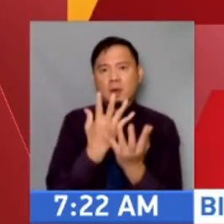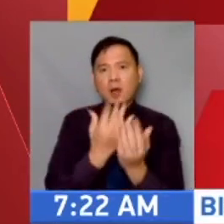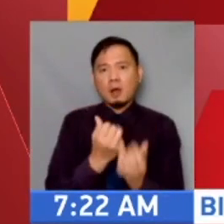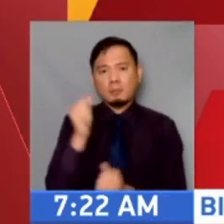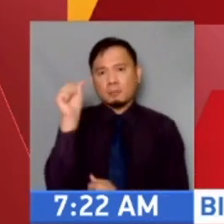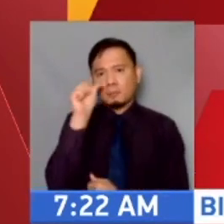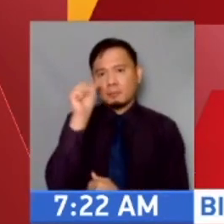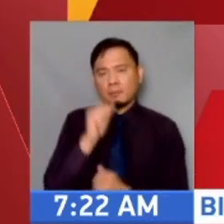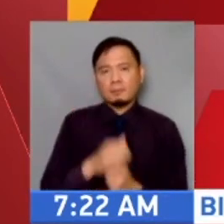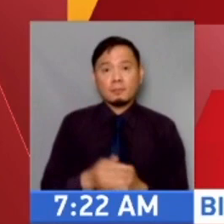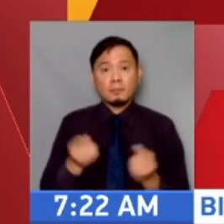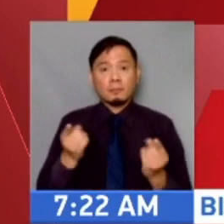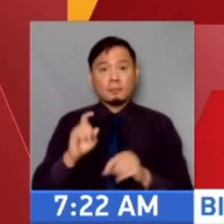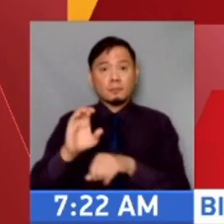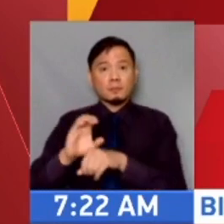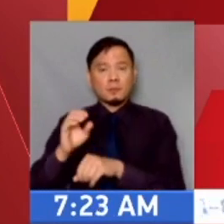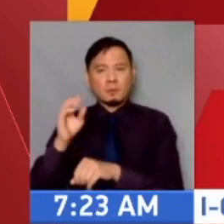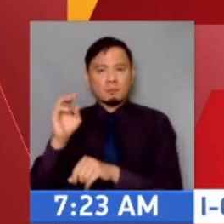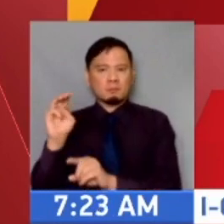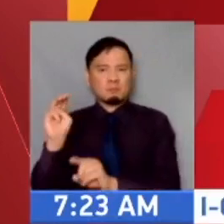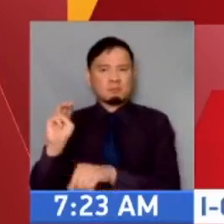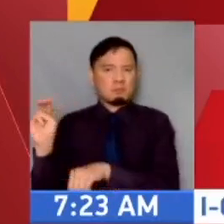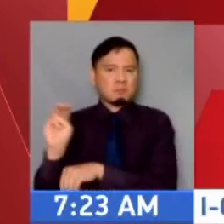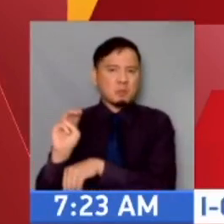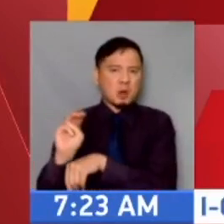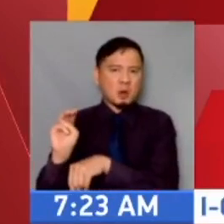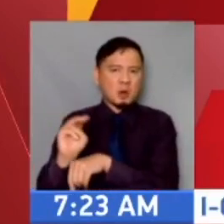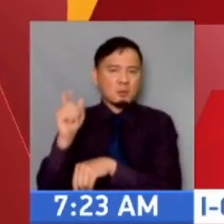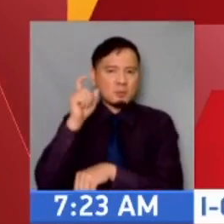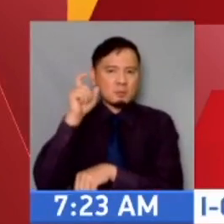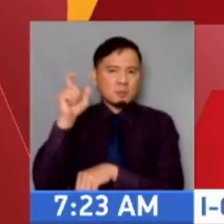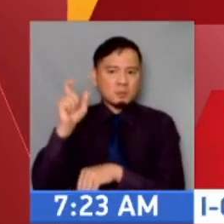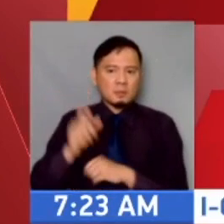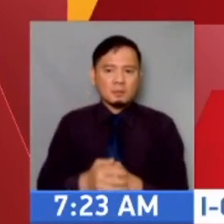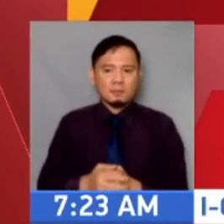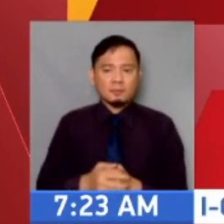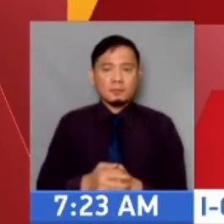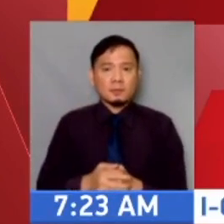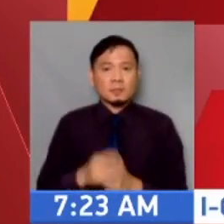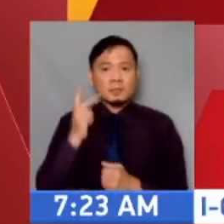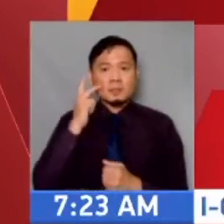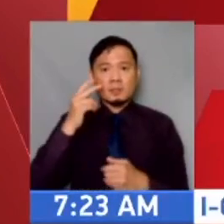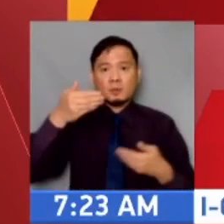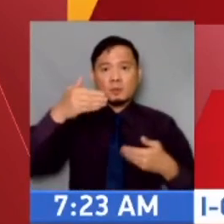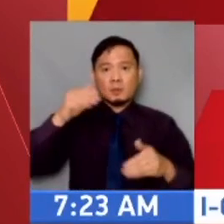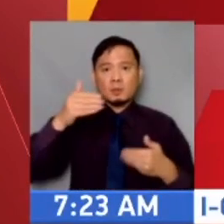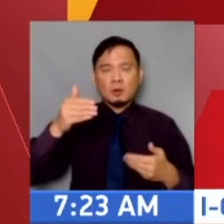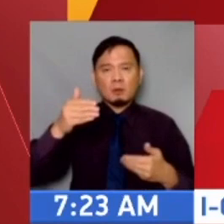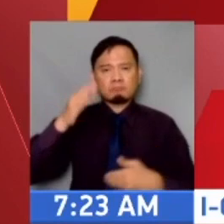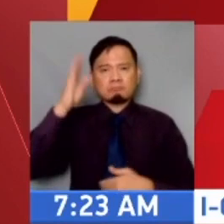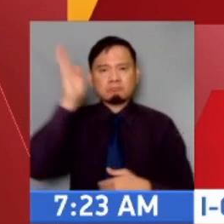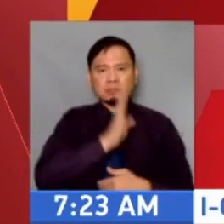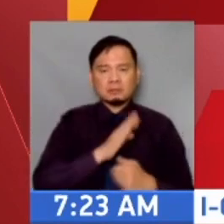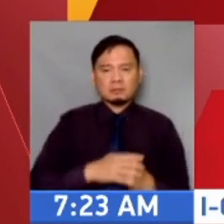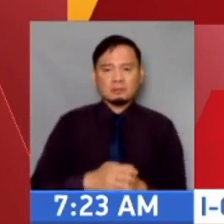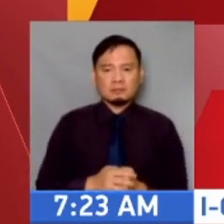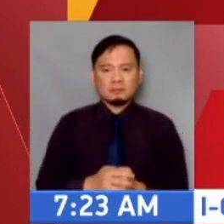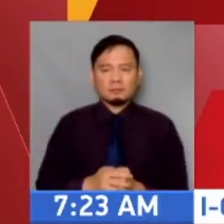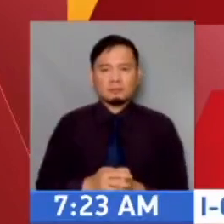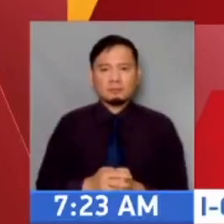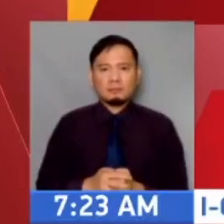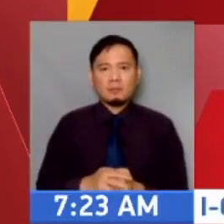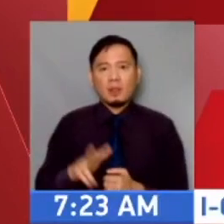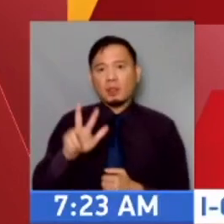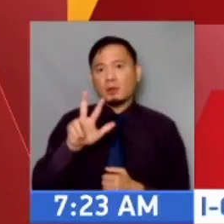sa Mazar-i-Sharif. Basag ang mga bintana sa 2 palapag ng moske. 32 naman ang kritikal ayon sa